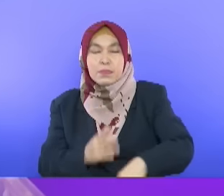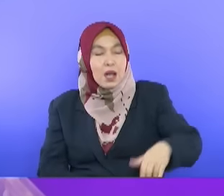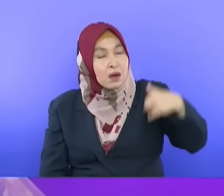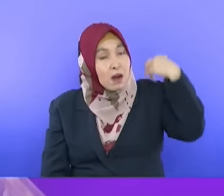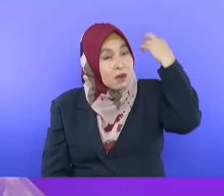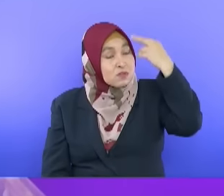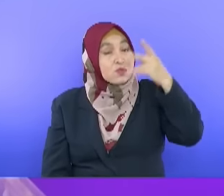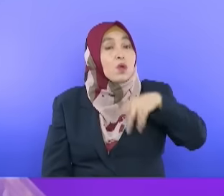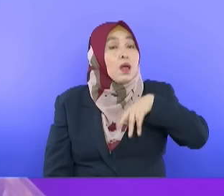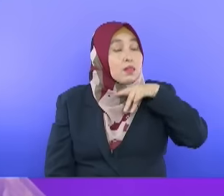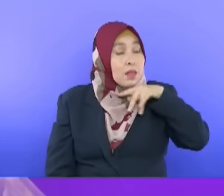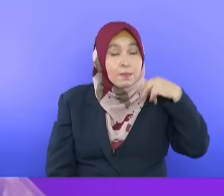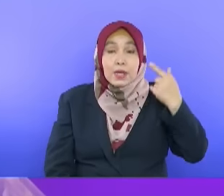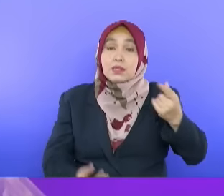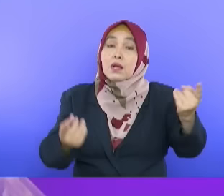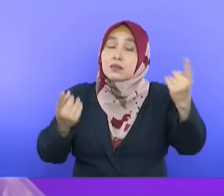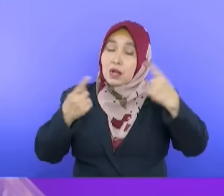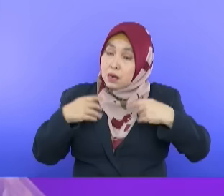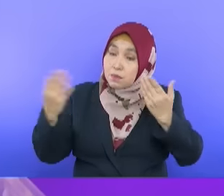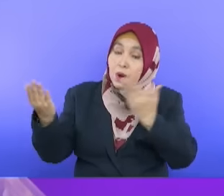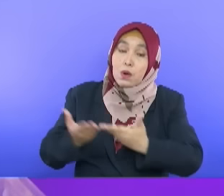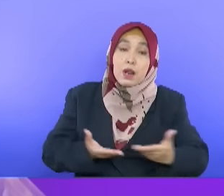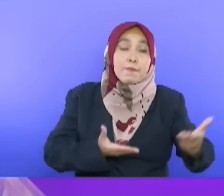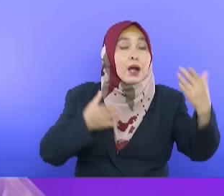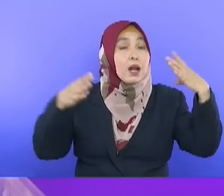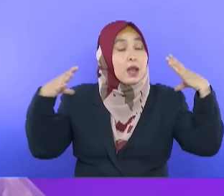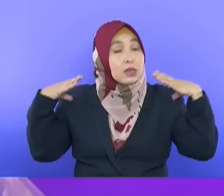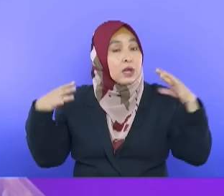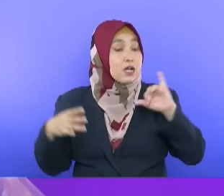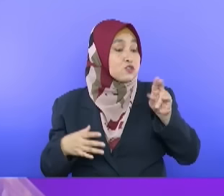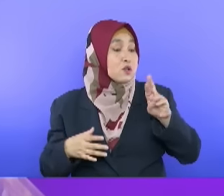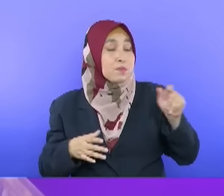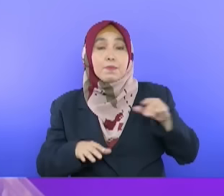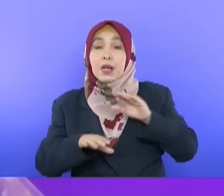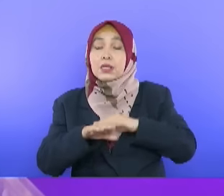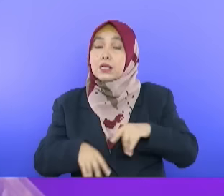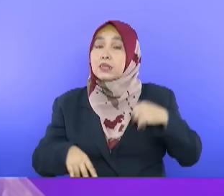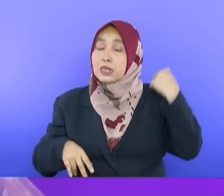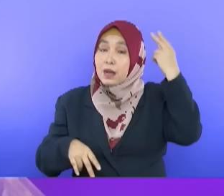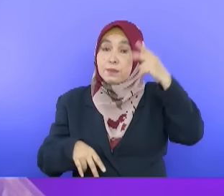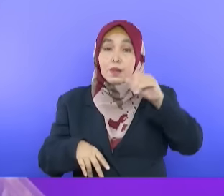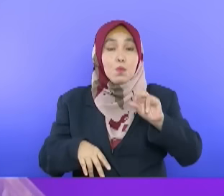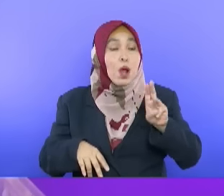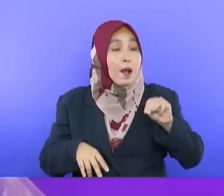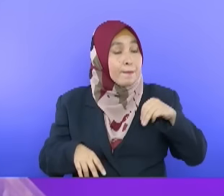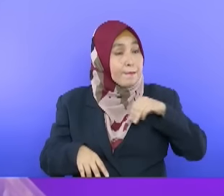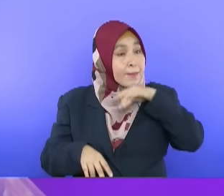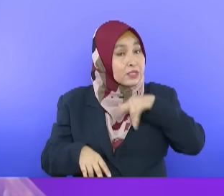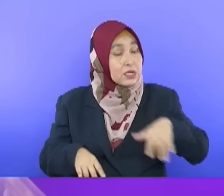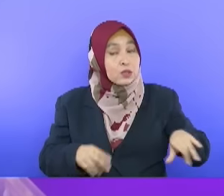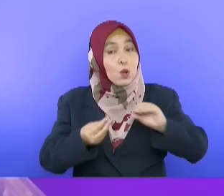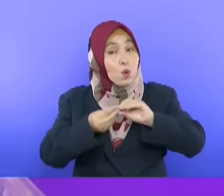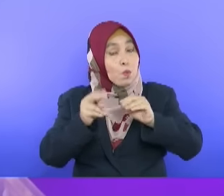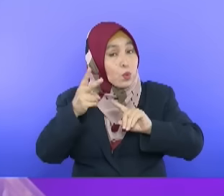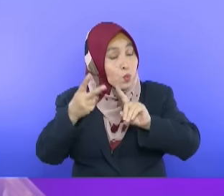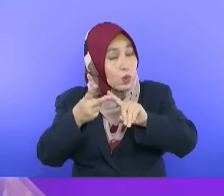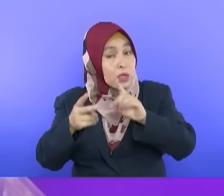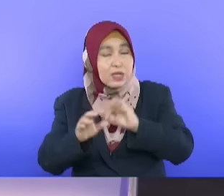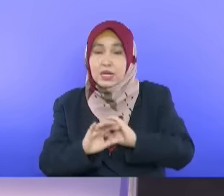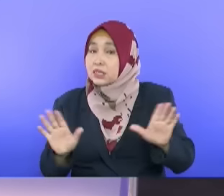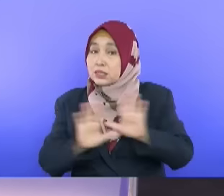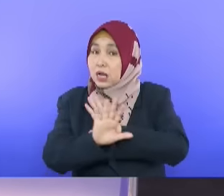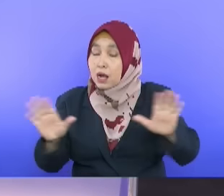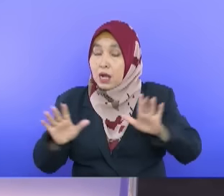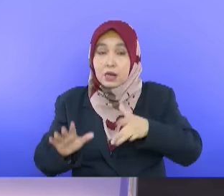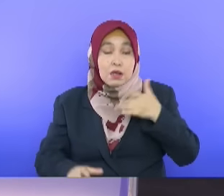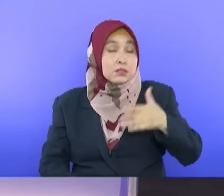itu hadir dibawa oleh malaikat jibril kepada Nabi Muhammad di kalangan orang Arab nomor 2 ya jadi dalam hidup kita ini kita dianggap bagus